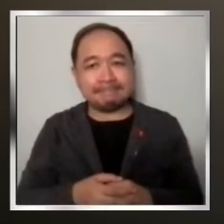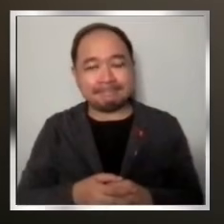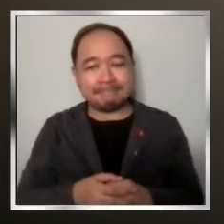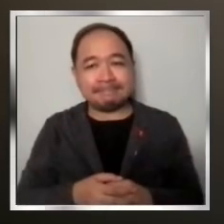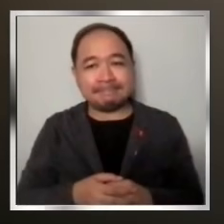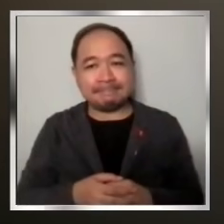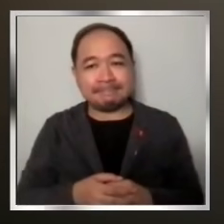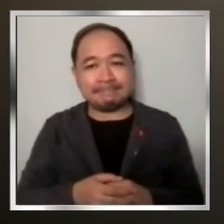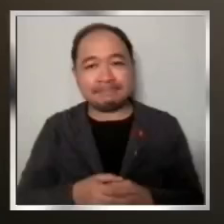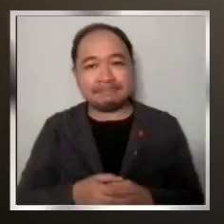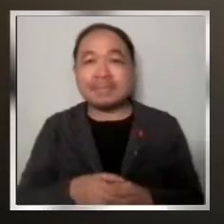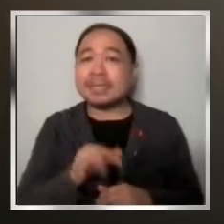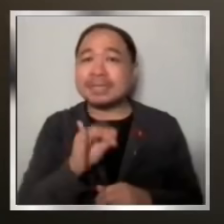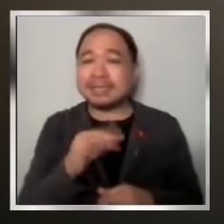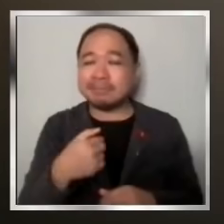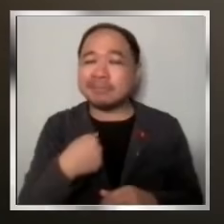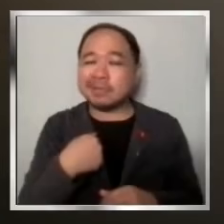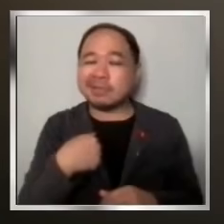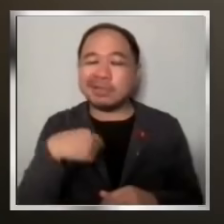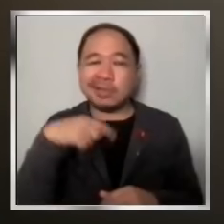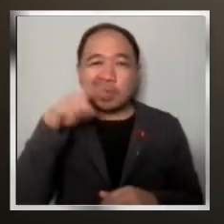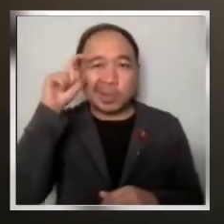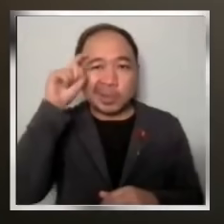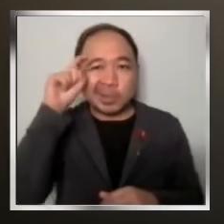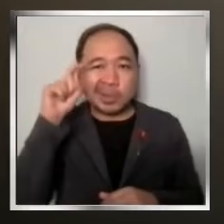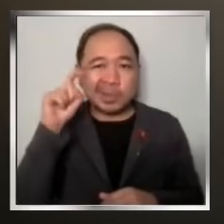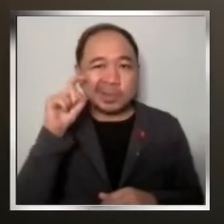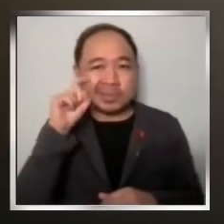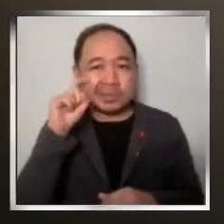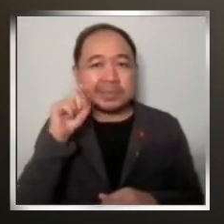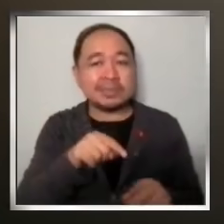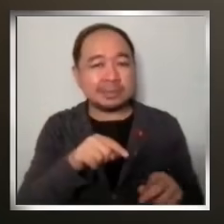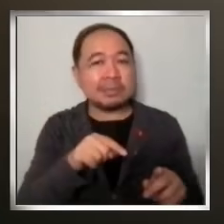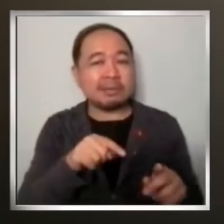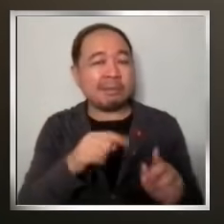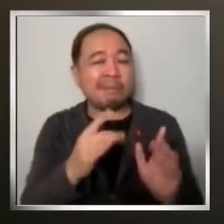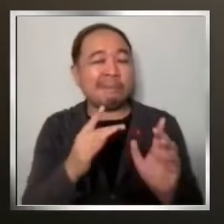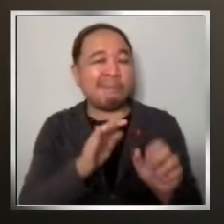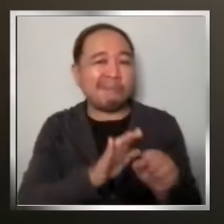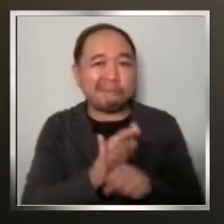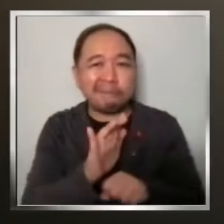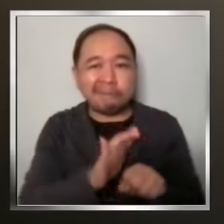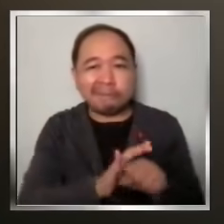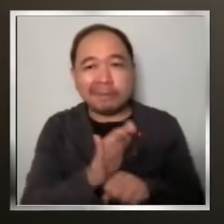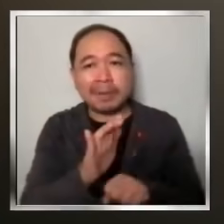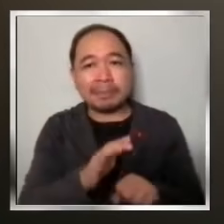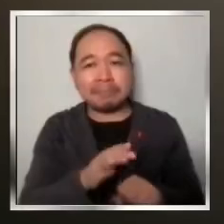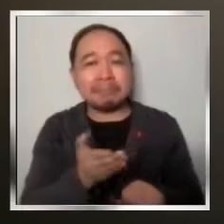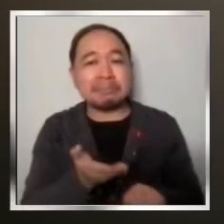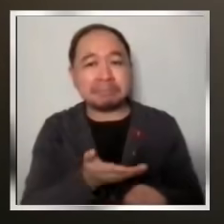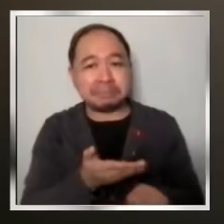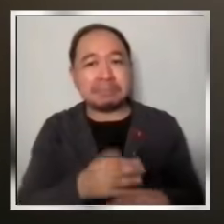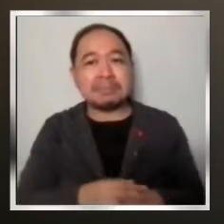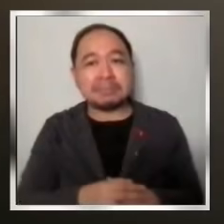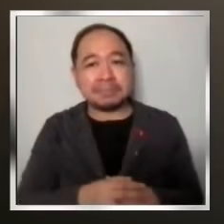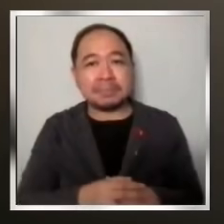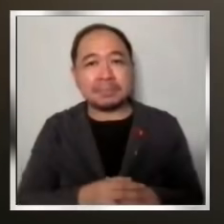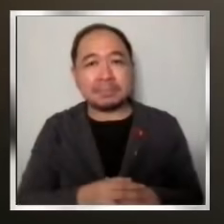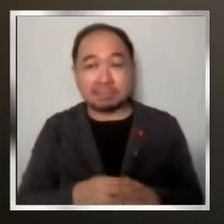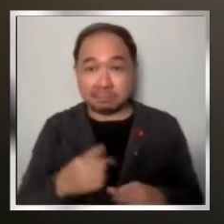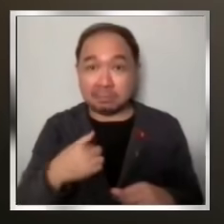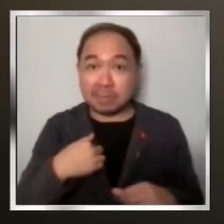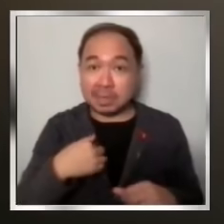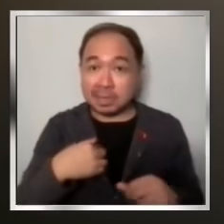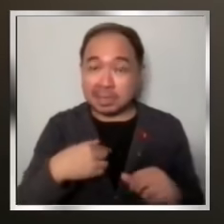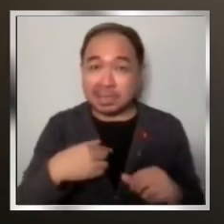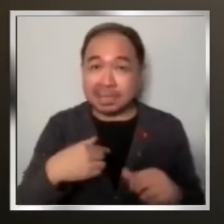nga murag feel na ho nga murag grip ko kay sa ijang kadakka illegal age na unja ako minor pa